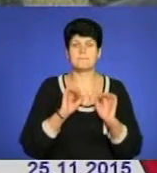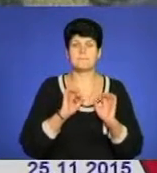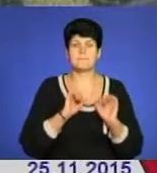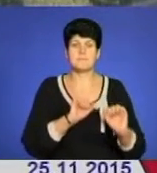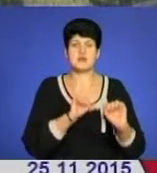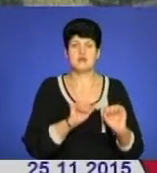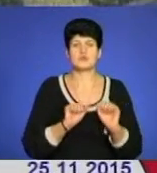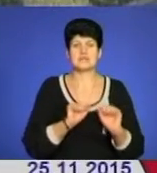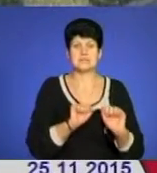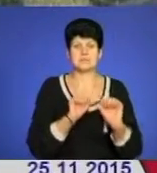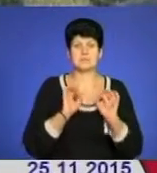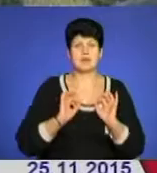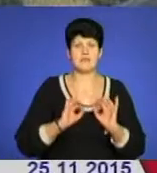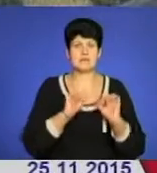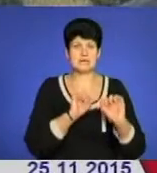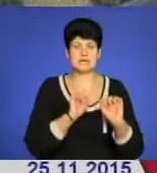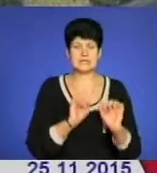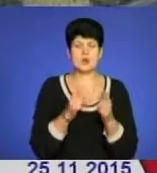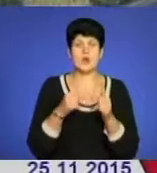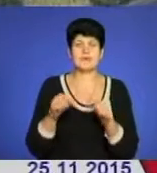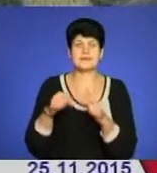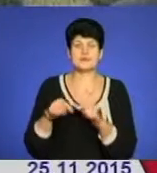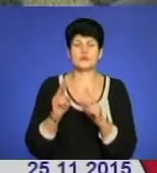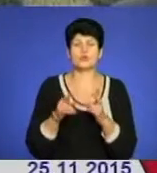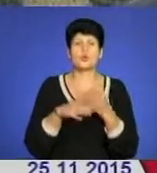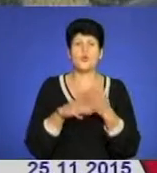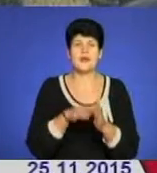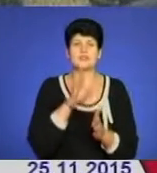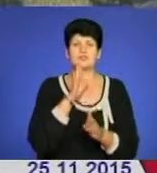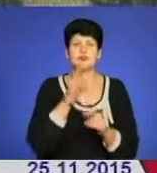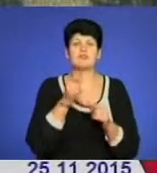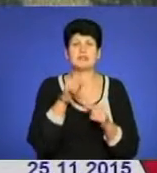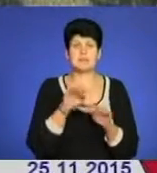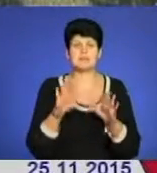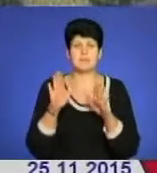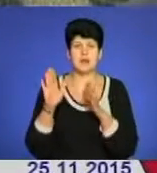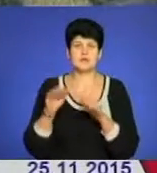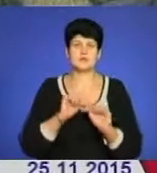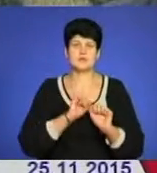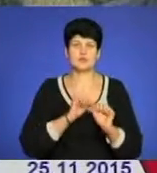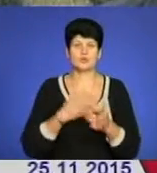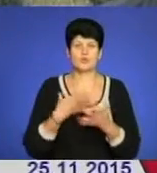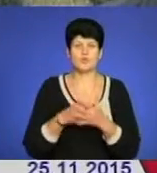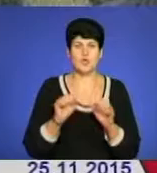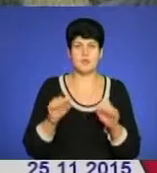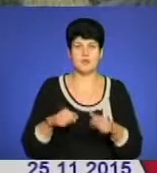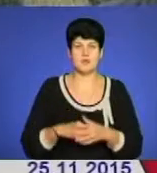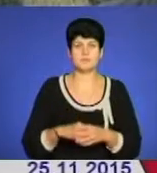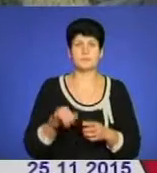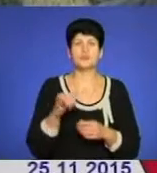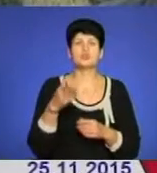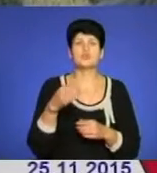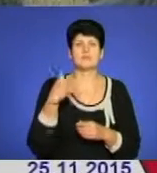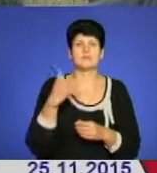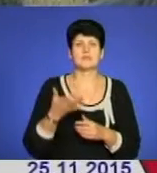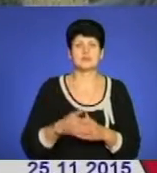в організації, які допомагають жінкам в таких випадках, і відстоювати свої права. Куди до вас